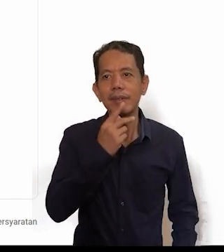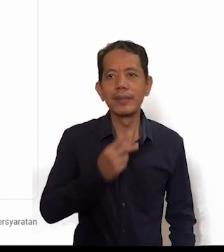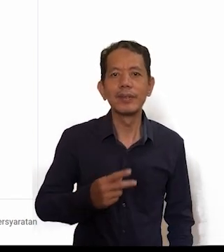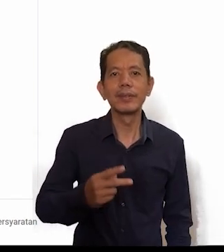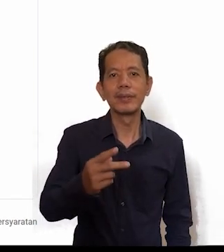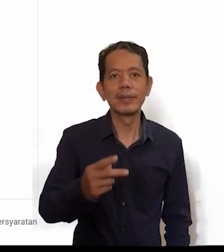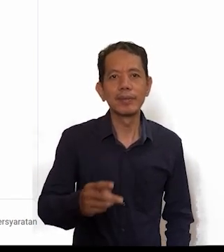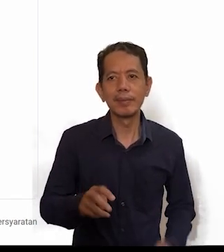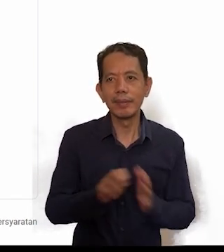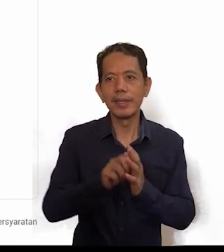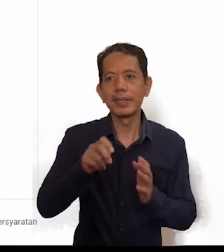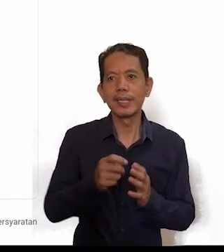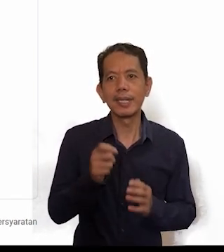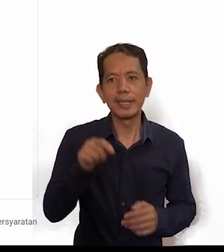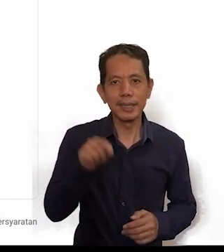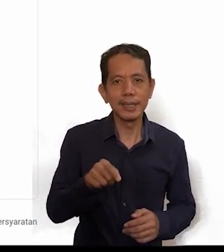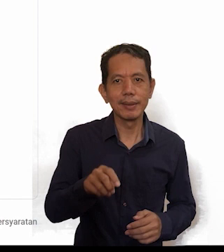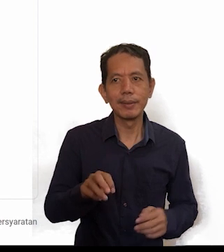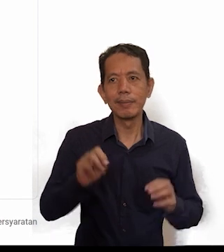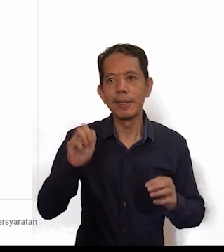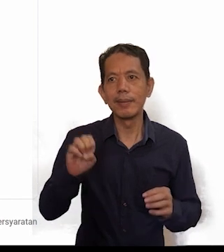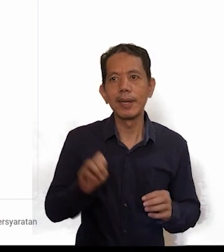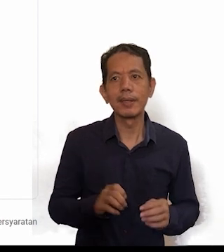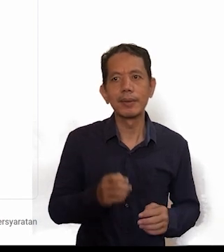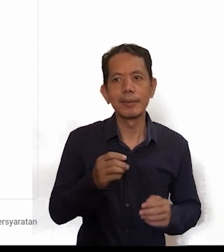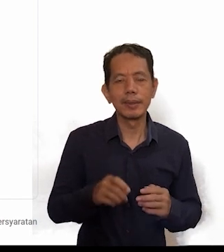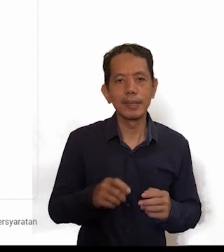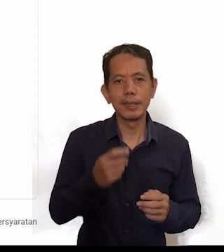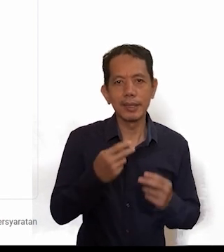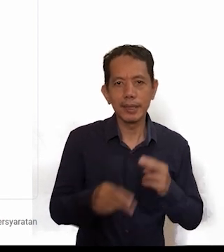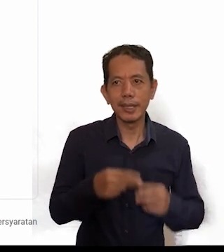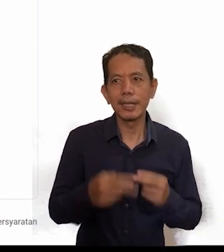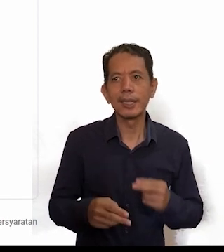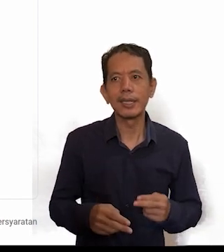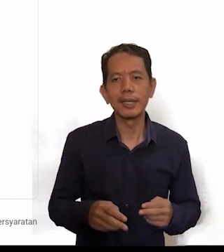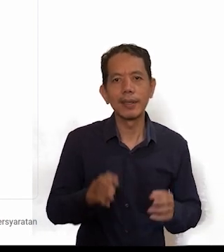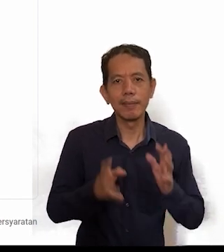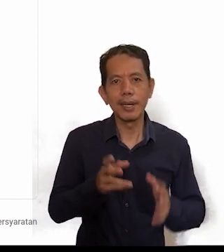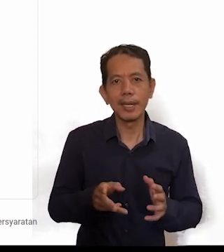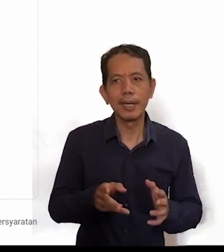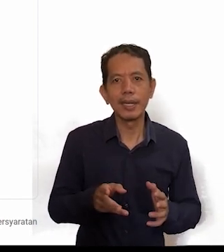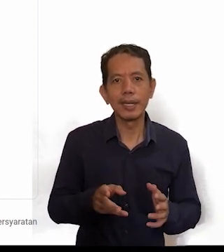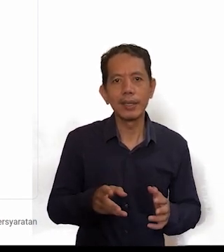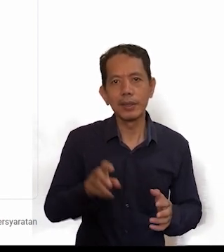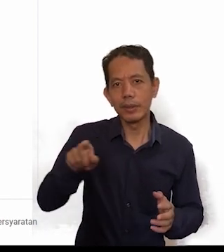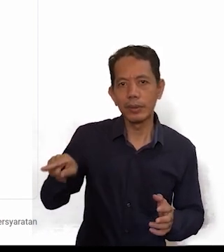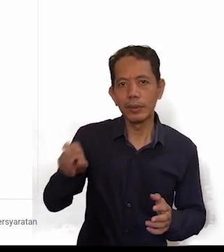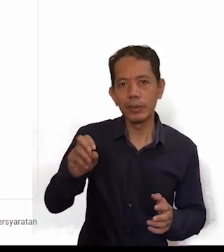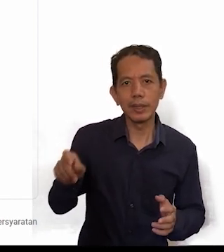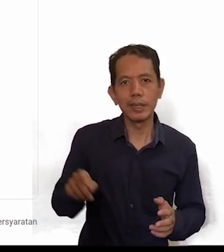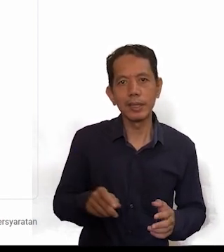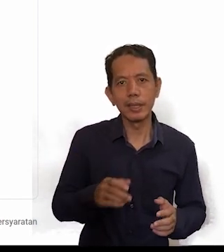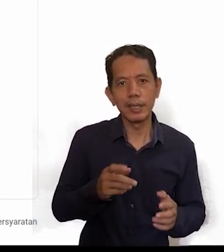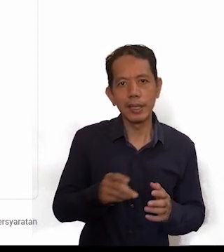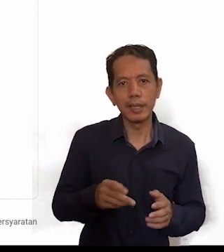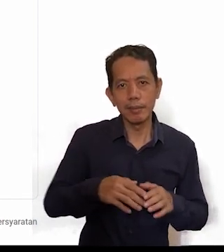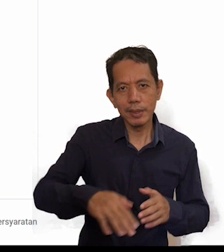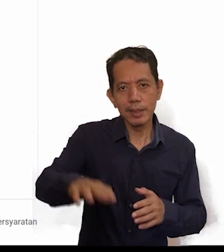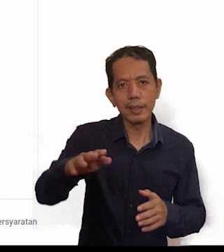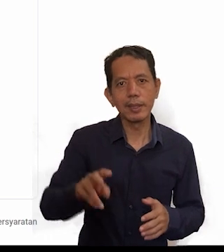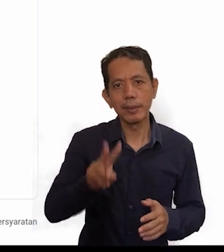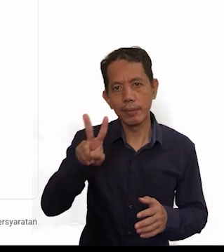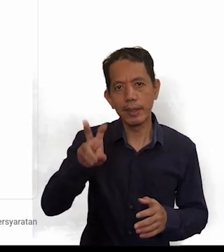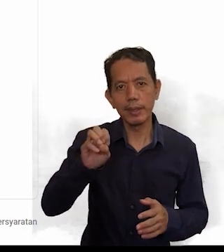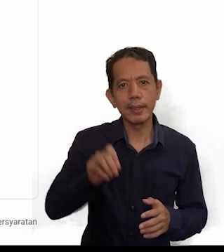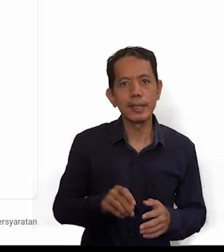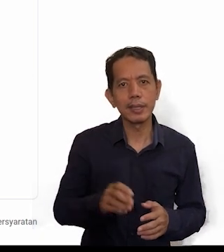Kemudian, untuk memastikan ini memang benar rekan-rekan, maka Google akan mengirimkan